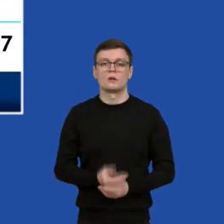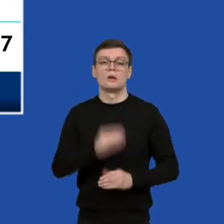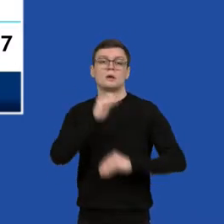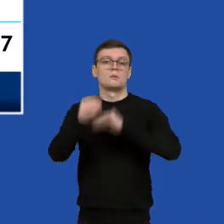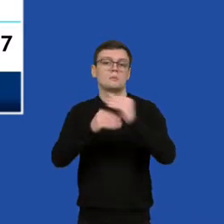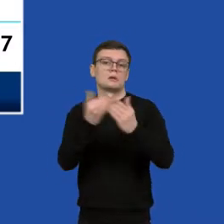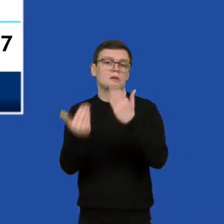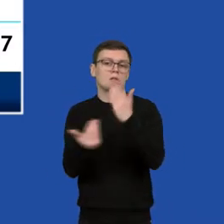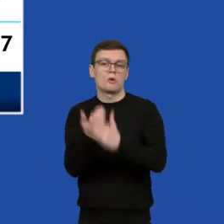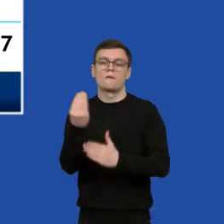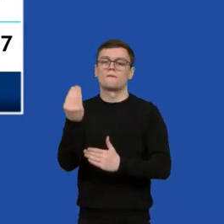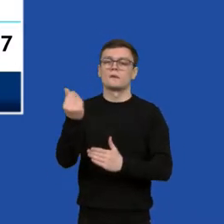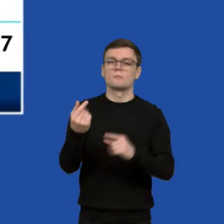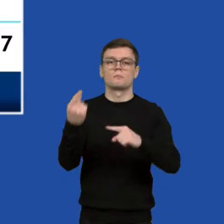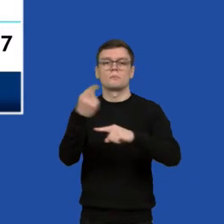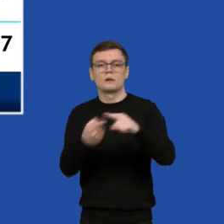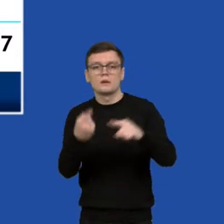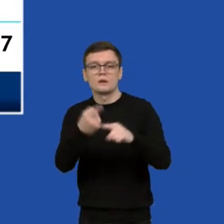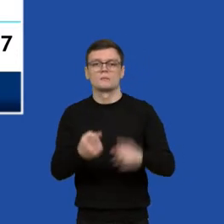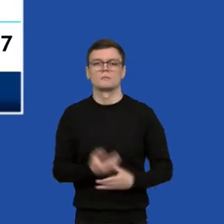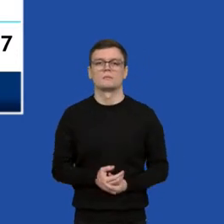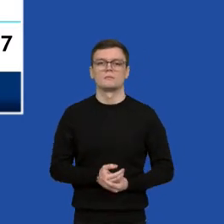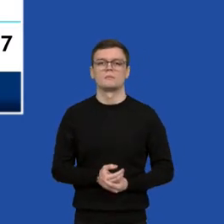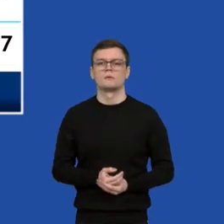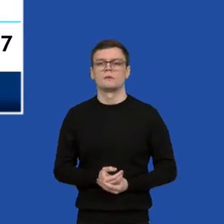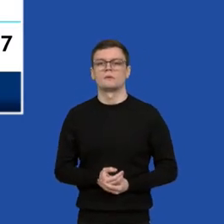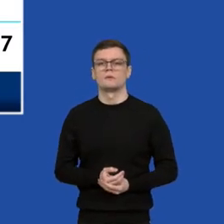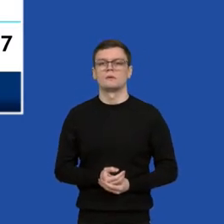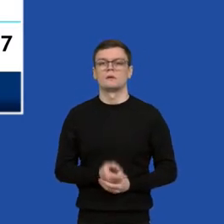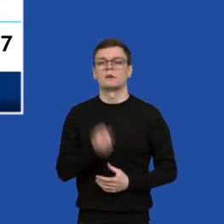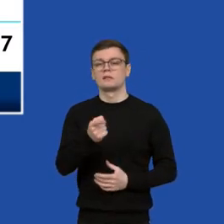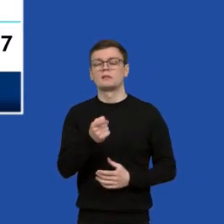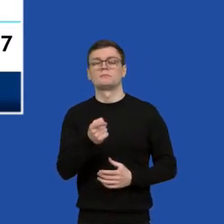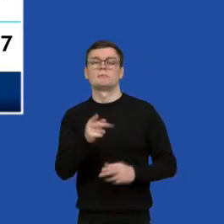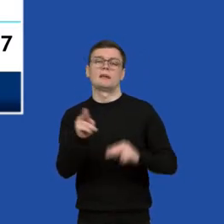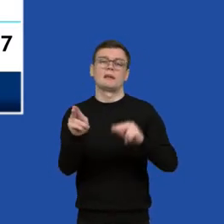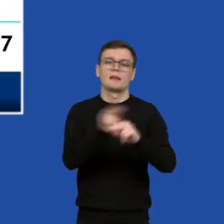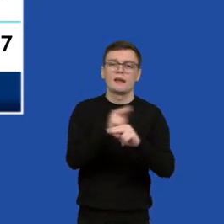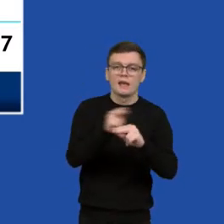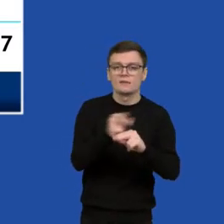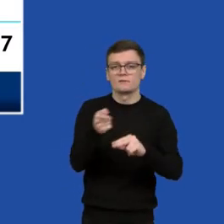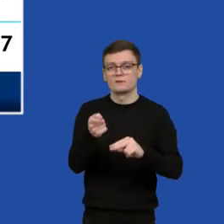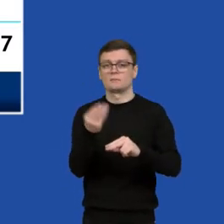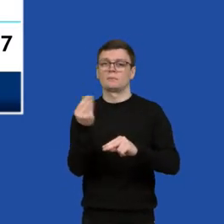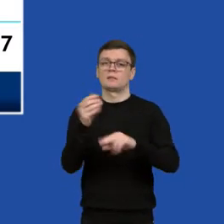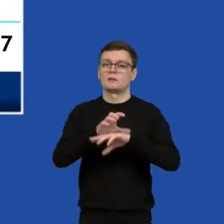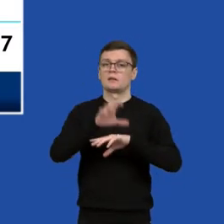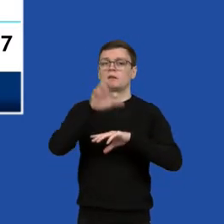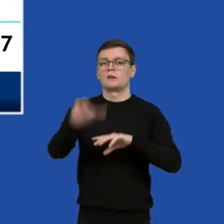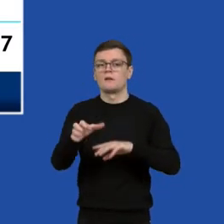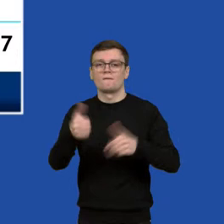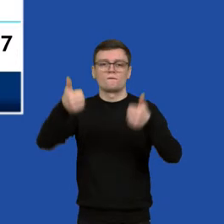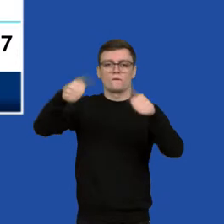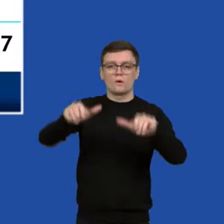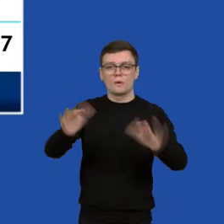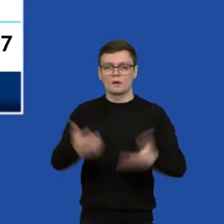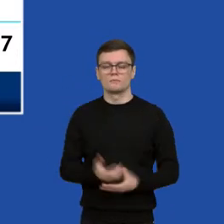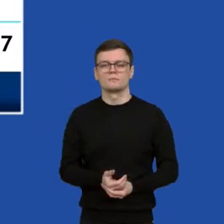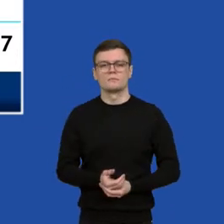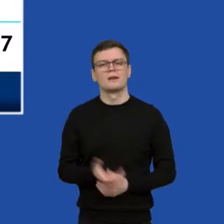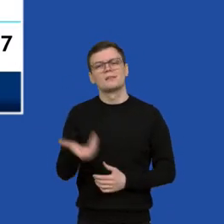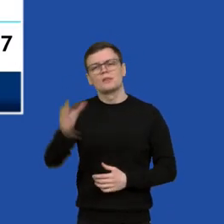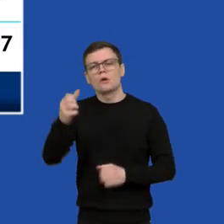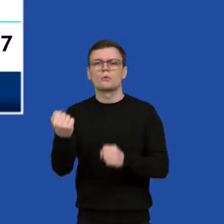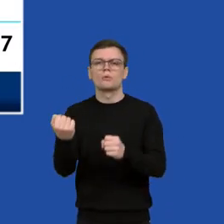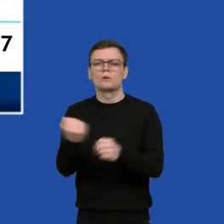nauja finansinė priemonė, tai yra renovacijos investicinė platforma, kuri bus skirta tam, kad daugiau daugiabučių